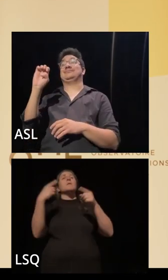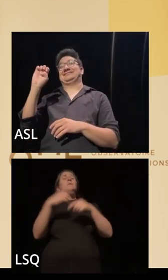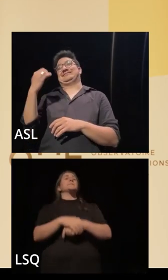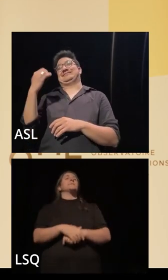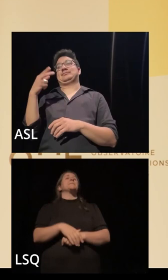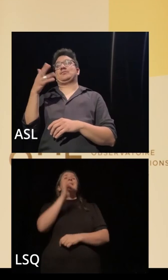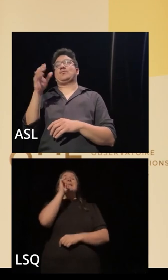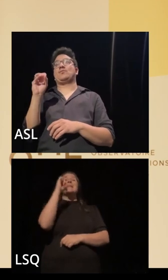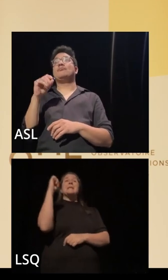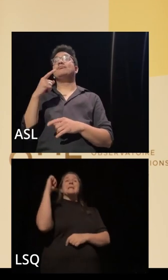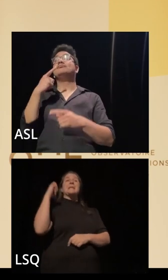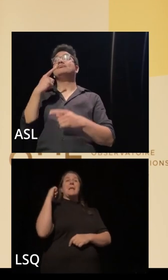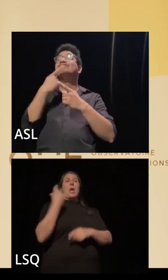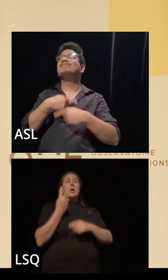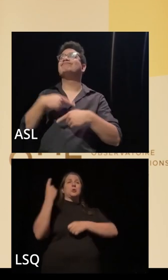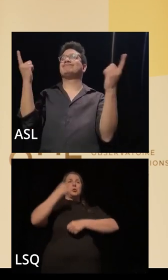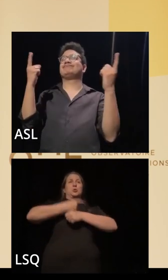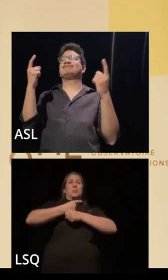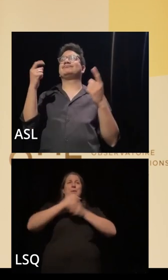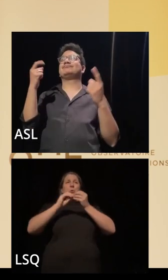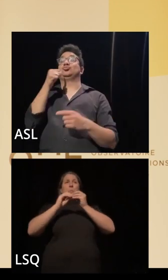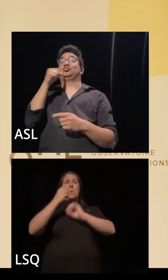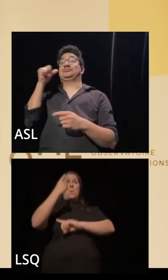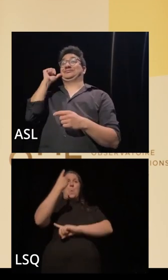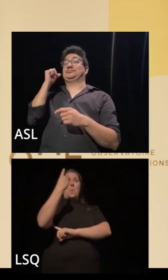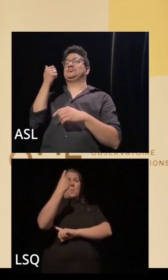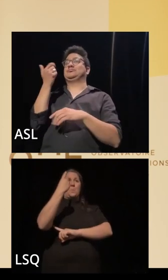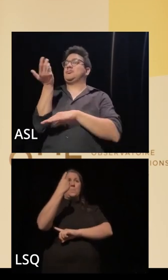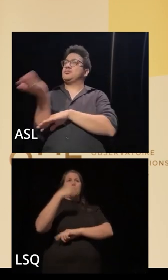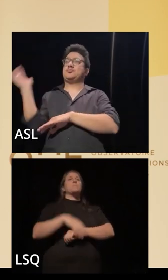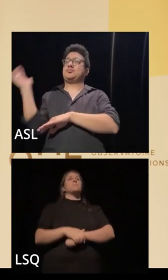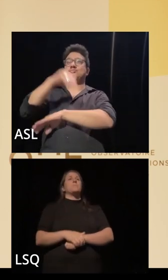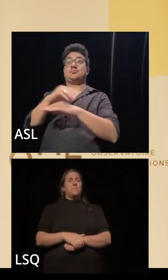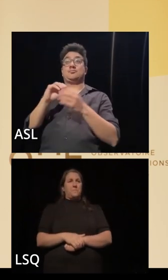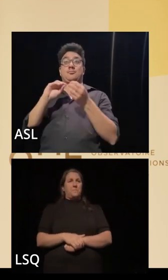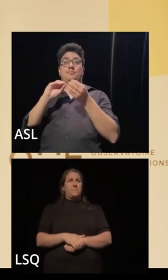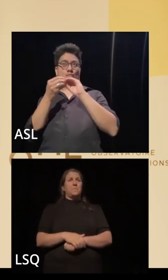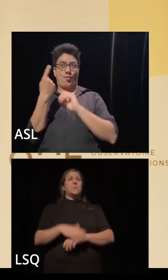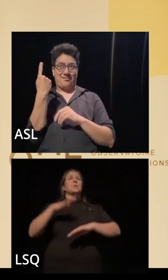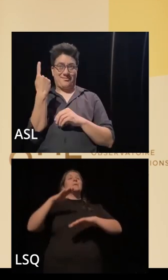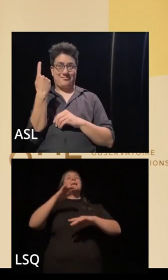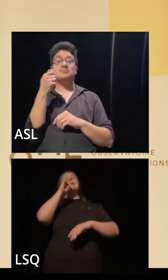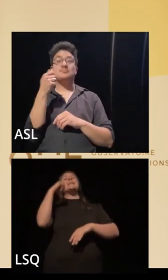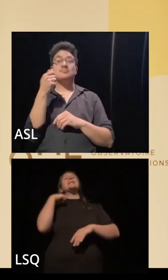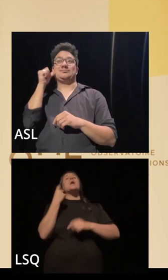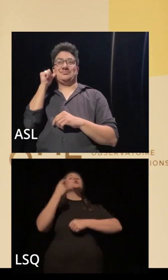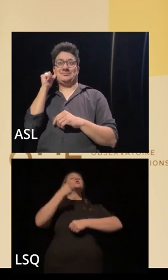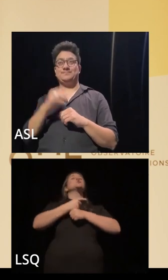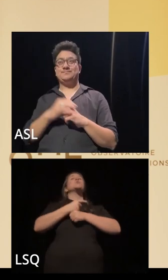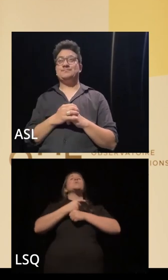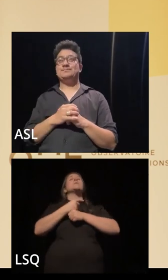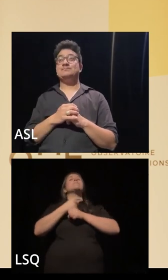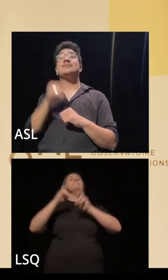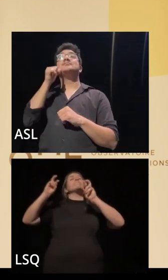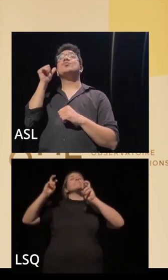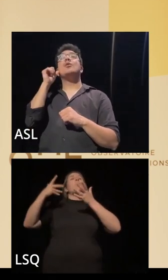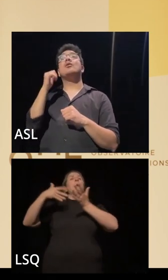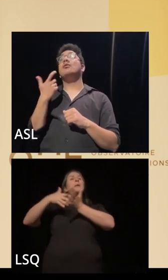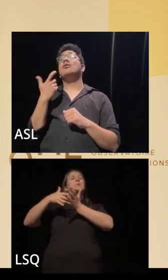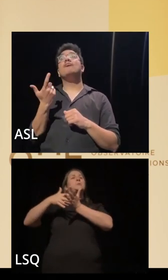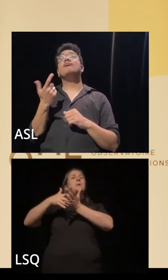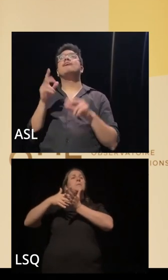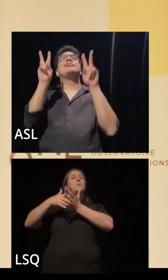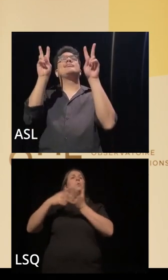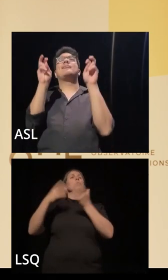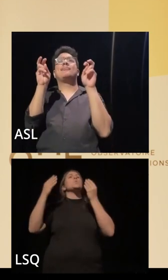Hier, en fait, c'était la journée 1 du symposium, qui était la journée étudiante, et on a terminé cette journée-là à